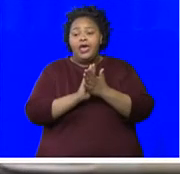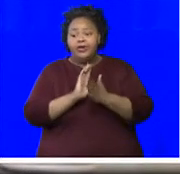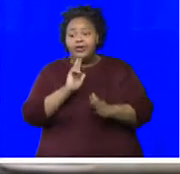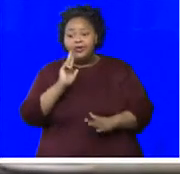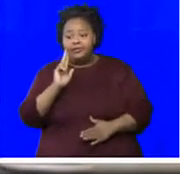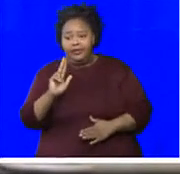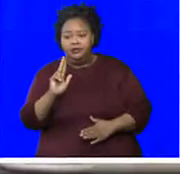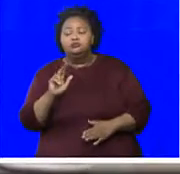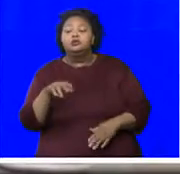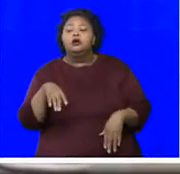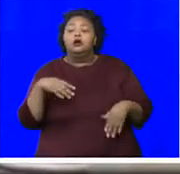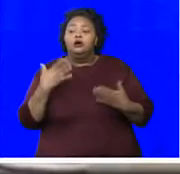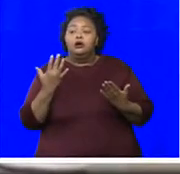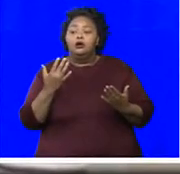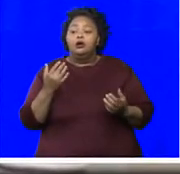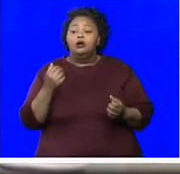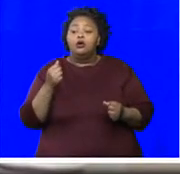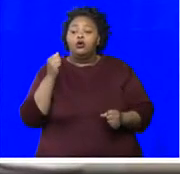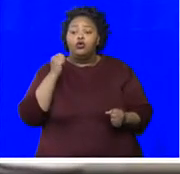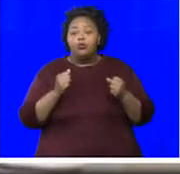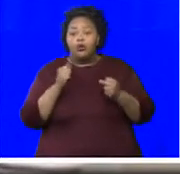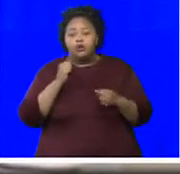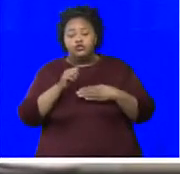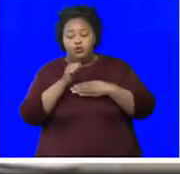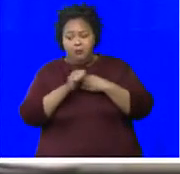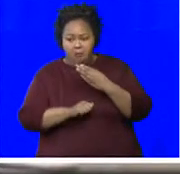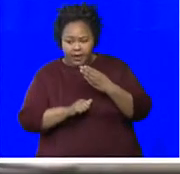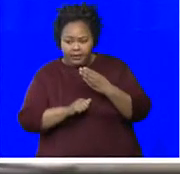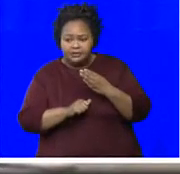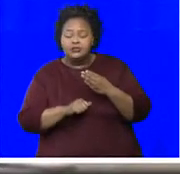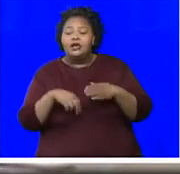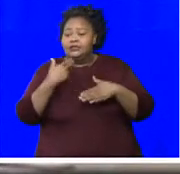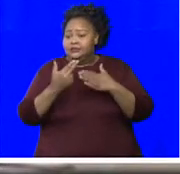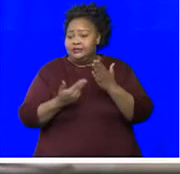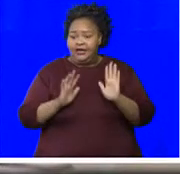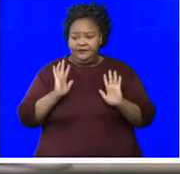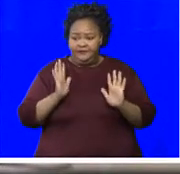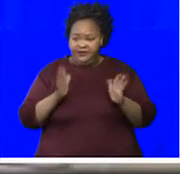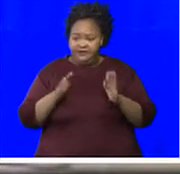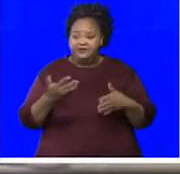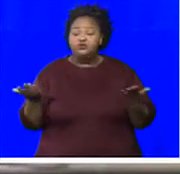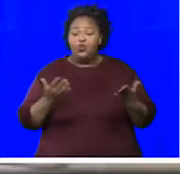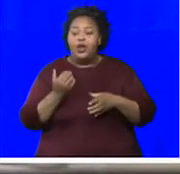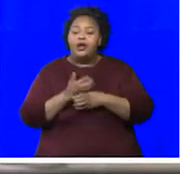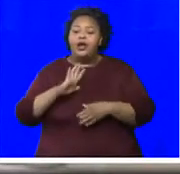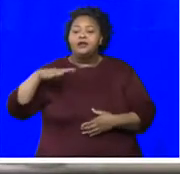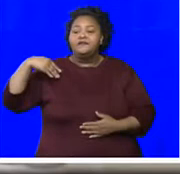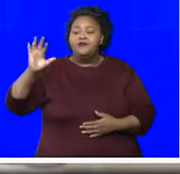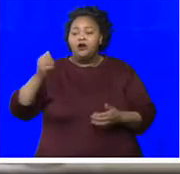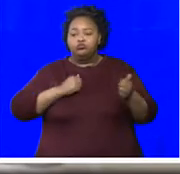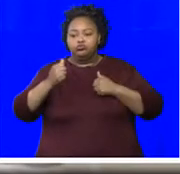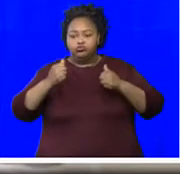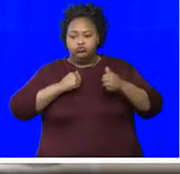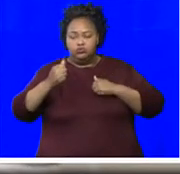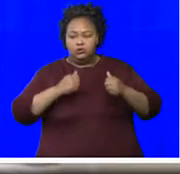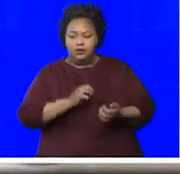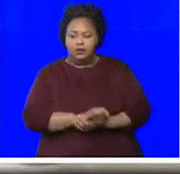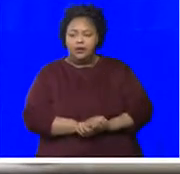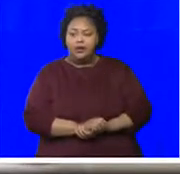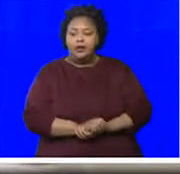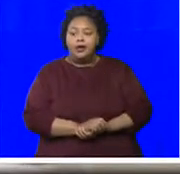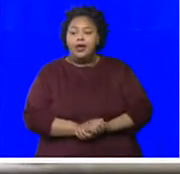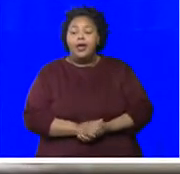eRwanda. Kanti-ke kucala kuthengiselana kwaphakanyiswa ngenyanga yabhimbidvwane nyakenye. Emaveke lang-54